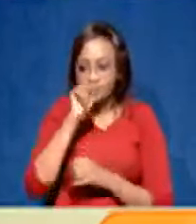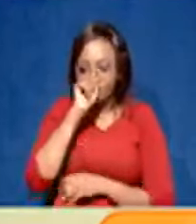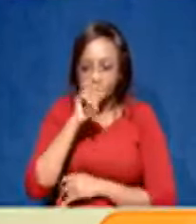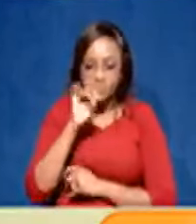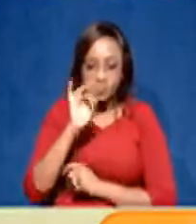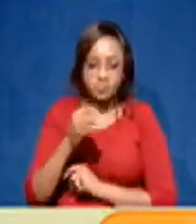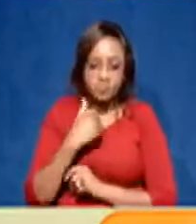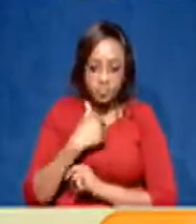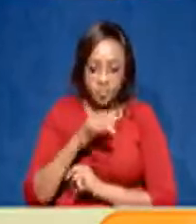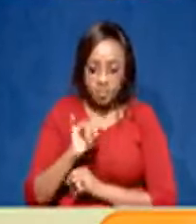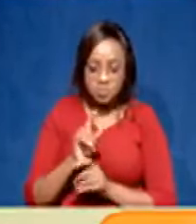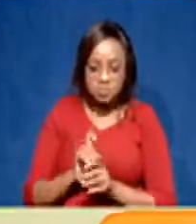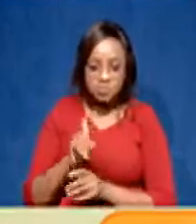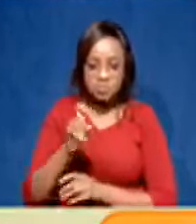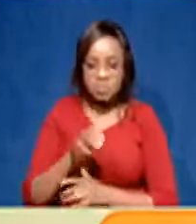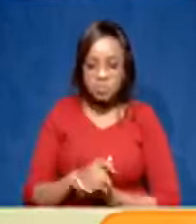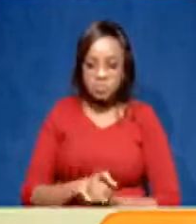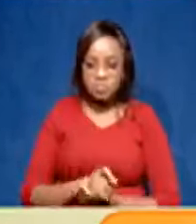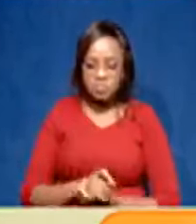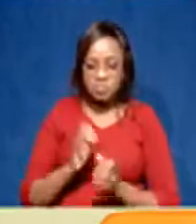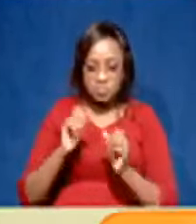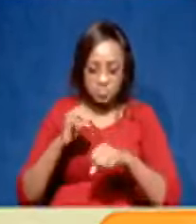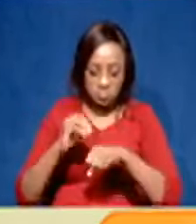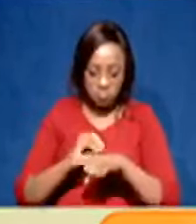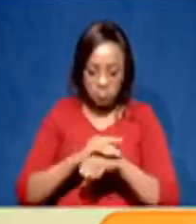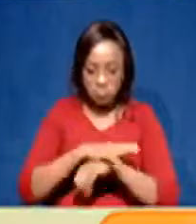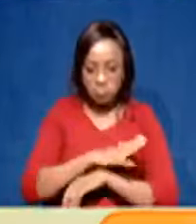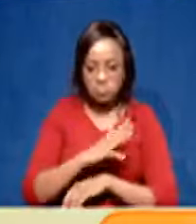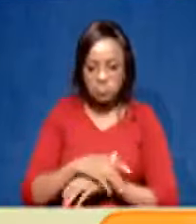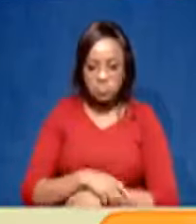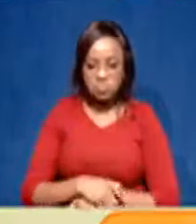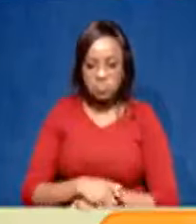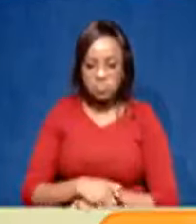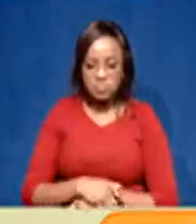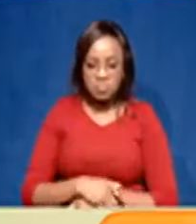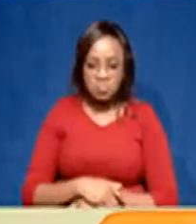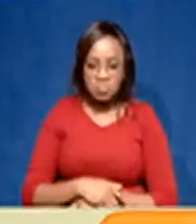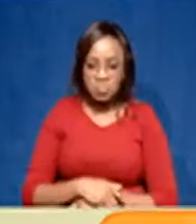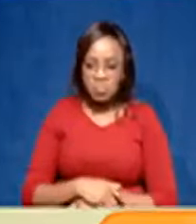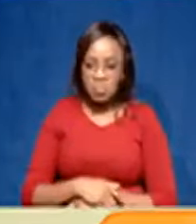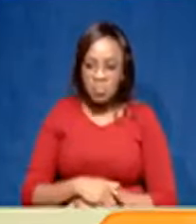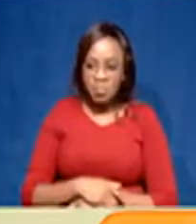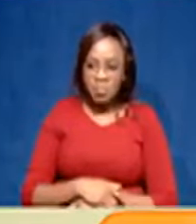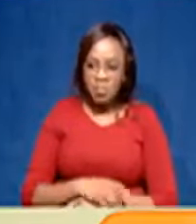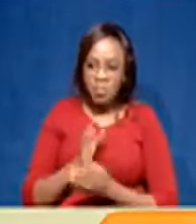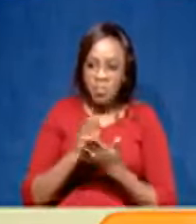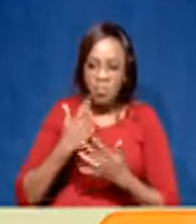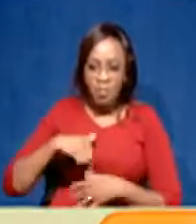hiyo kirusi katika mwili yake, itapitisha kwa huyo binadamu. Sasa huyo binadamu, kuna wengine